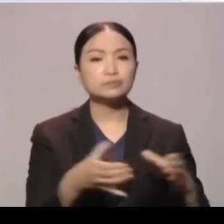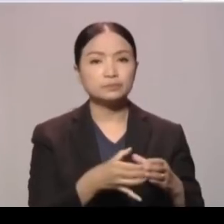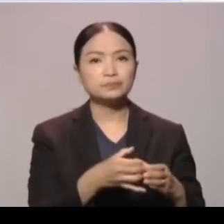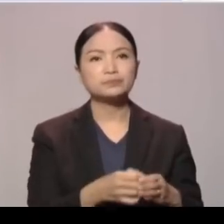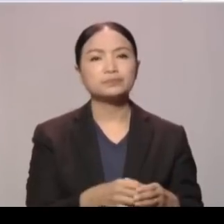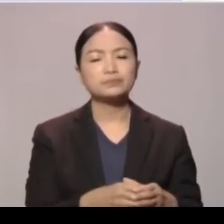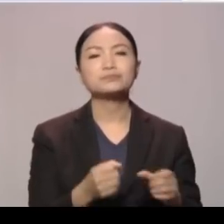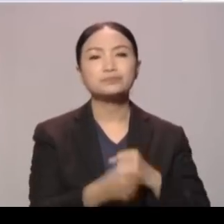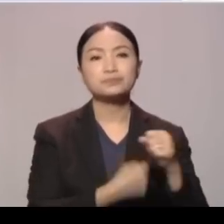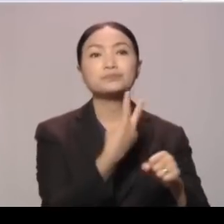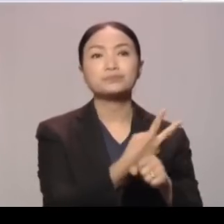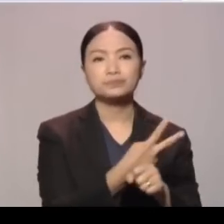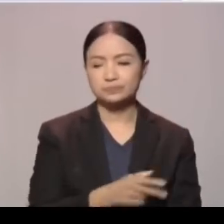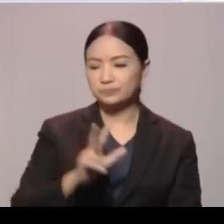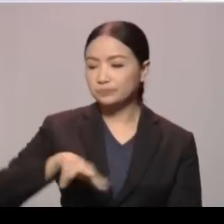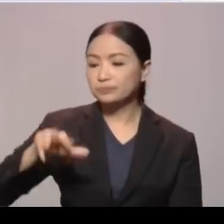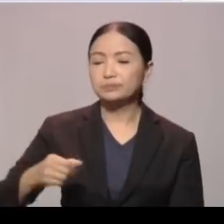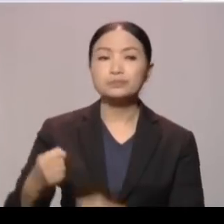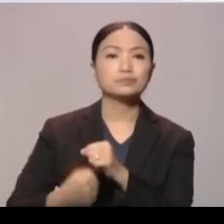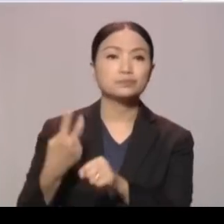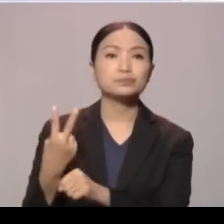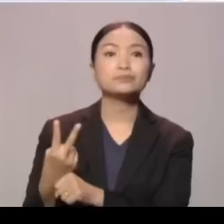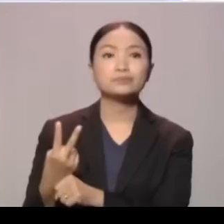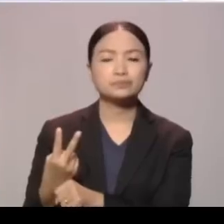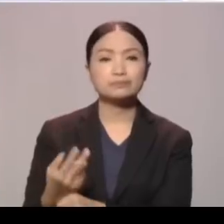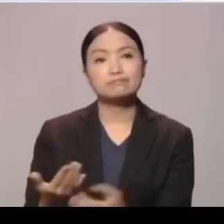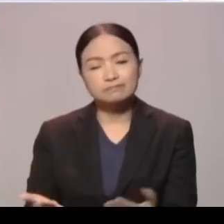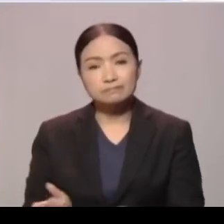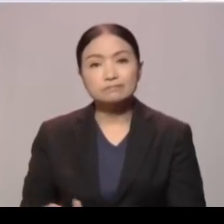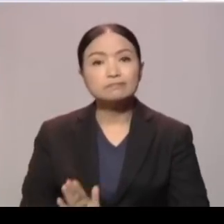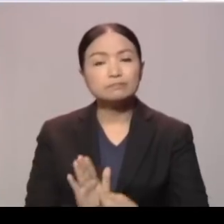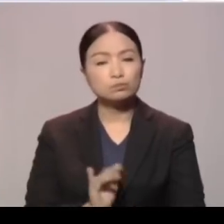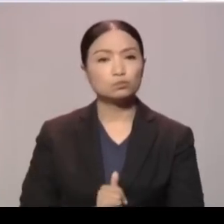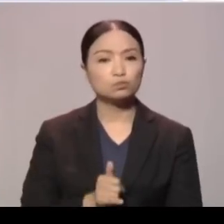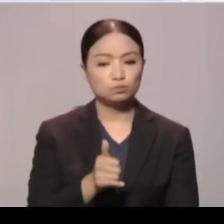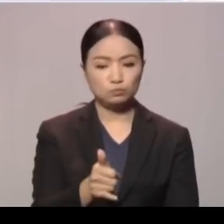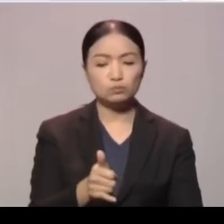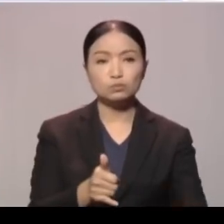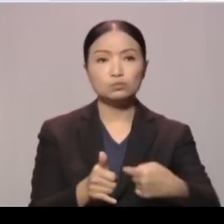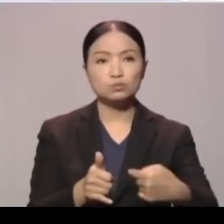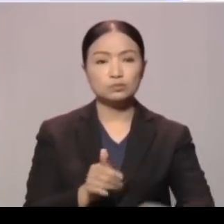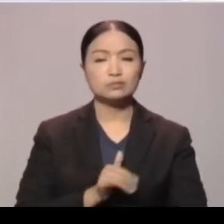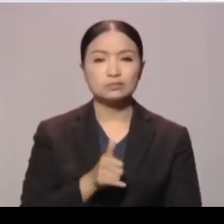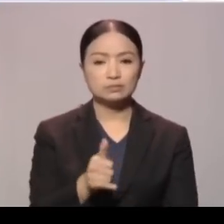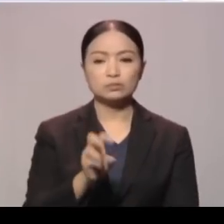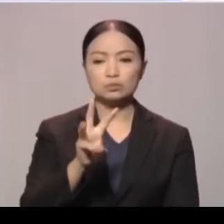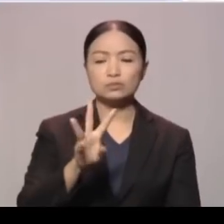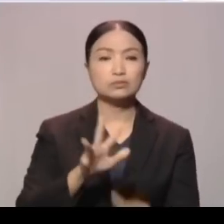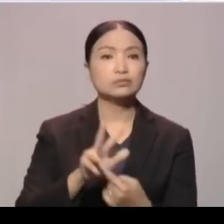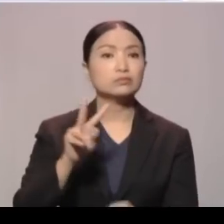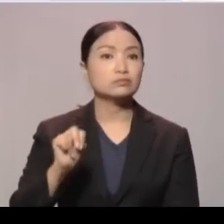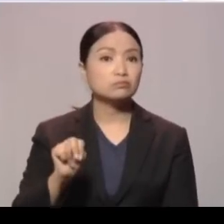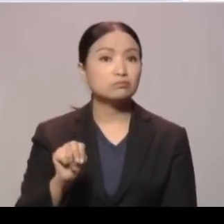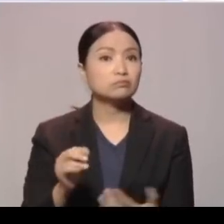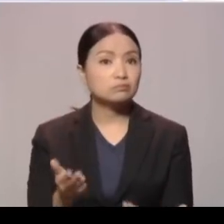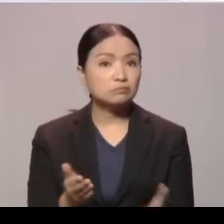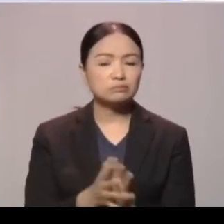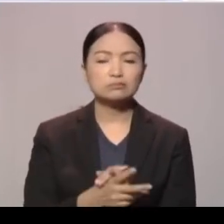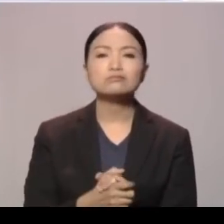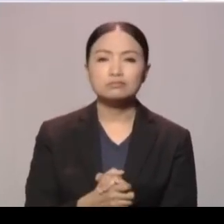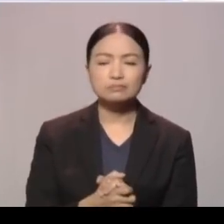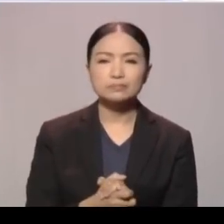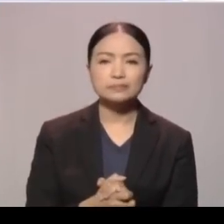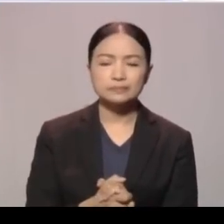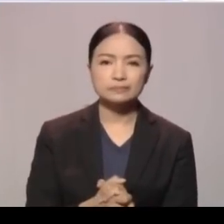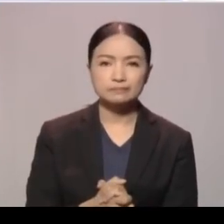2ปีหรือแม้กระทั่งเสนอคนกลางอย่างคุณวันมูฮัมหมัดแบบนี้ค่ะอาจารย์มีมุมมองยังไงบ้างคะ คือโดยหลักกันนะผมคิ